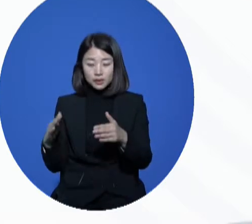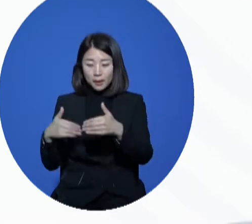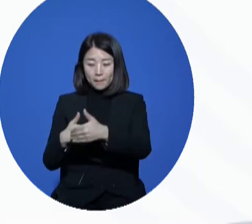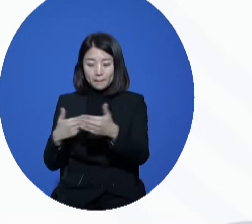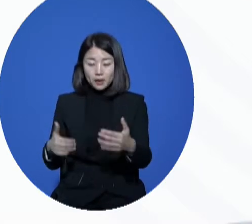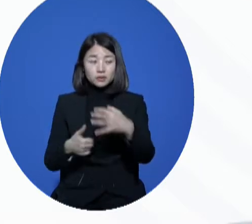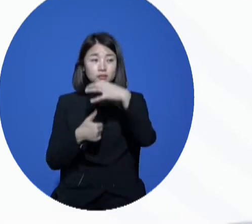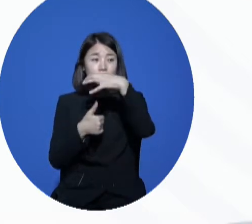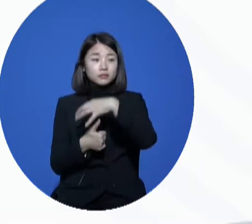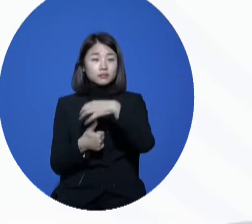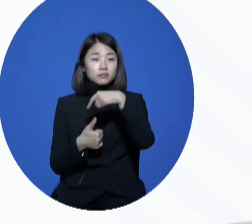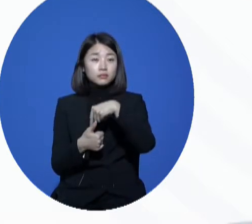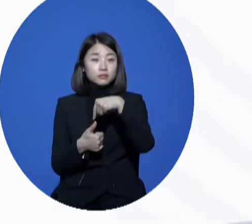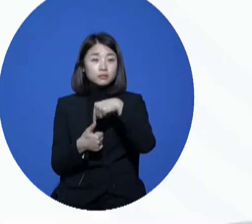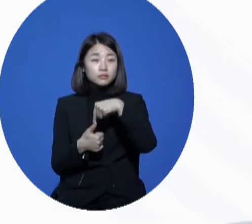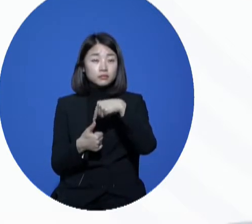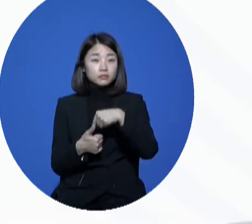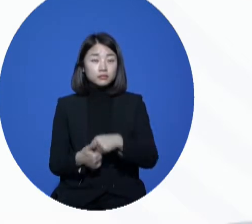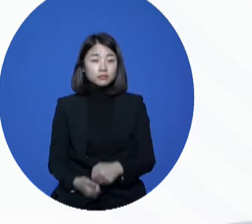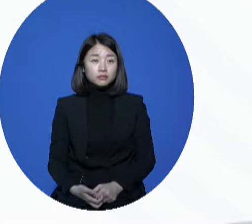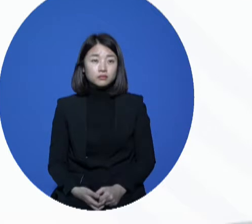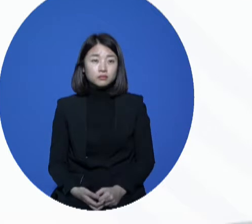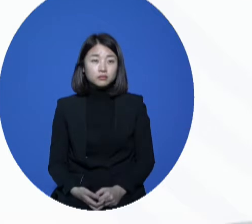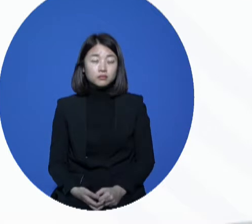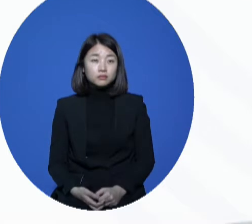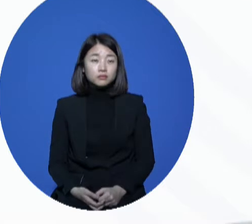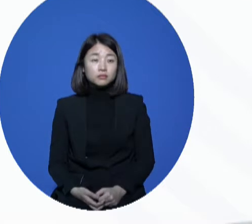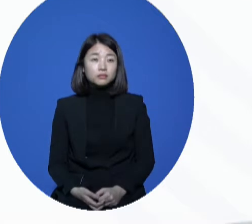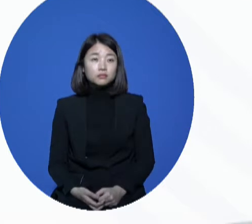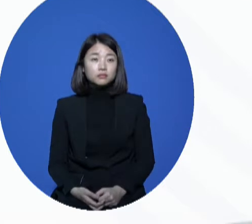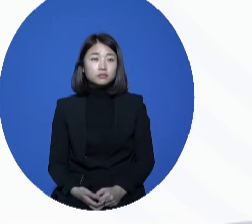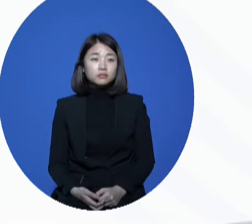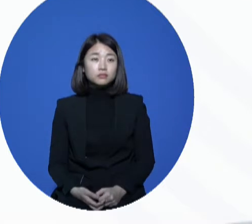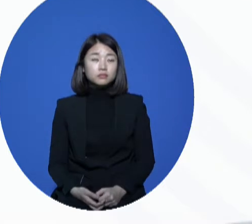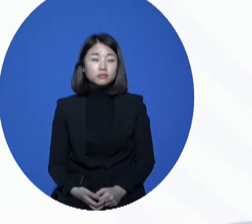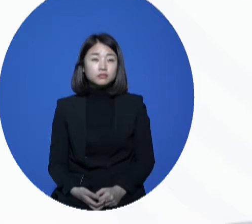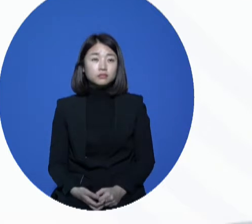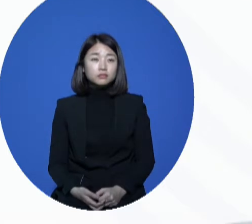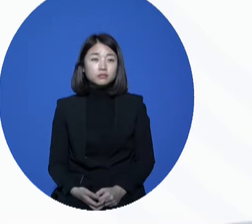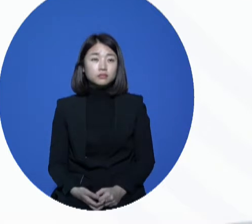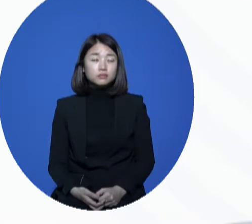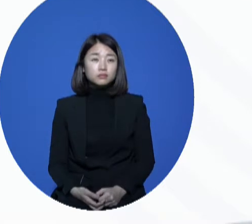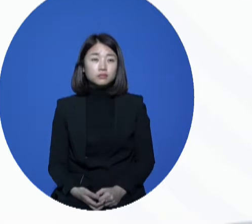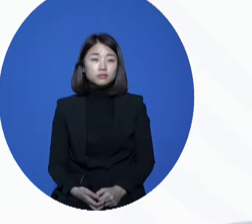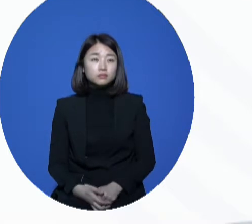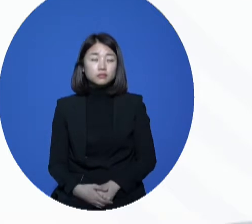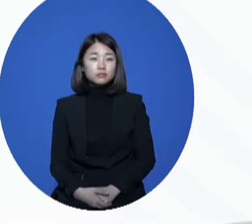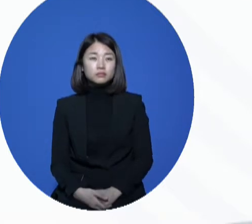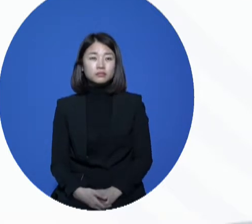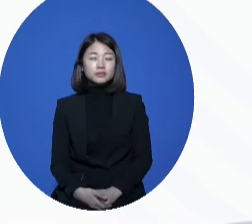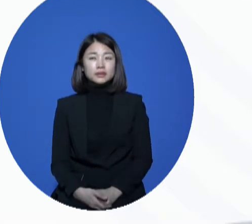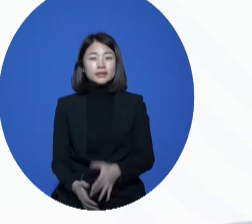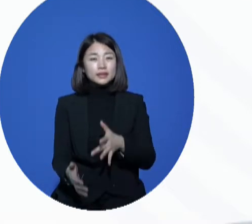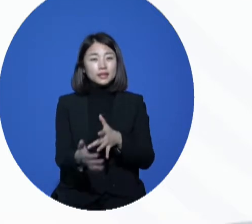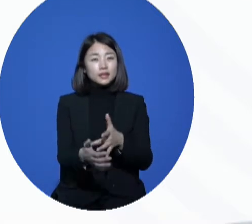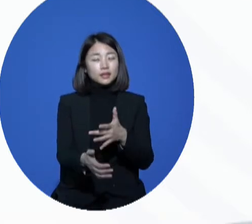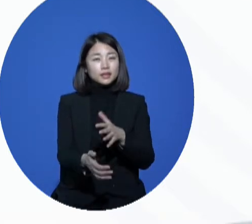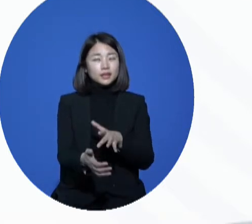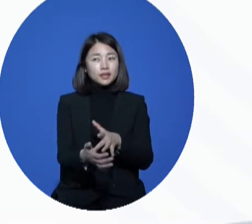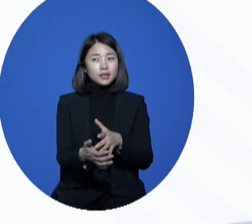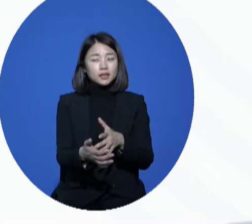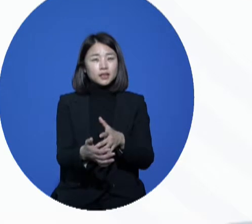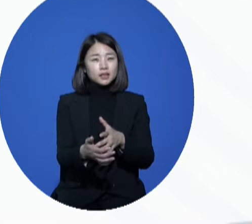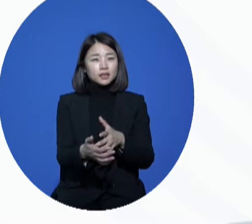갇히게 되었고 또 많은 약을 맞게 되었었습니다. 그래서 좀